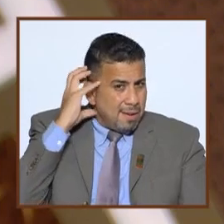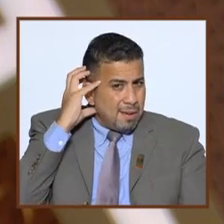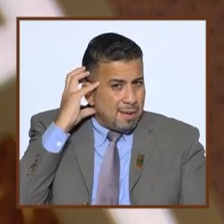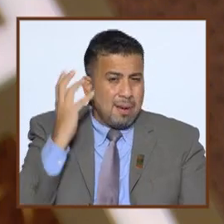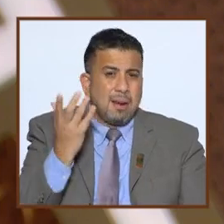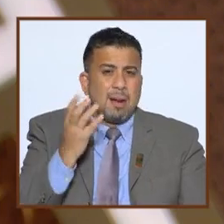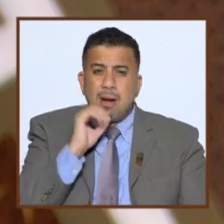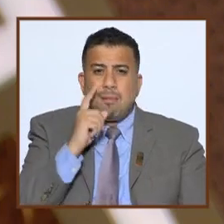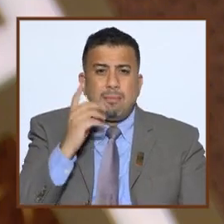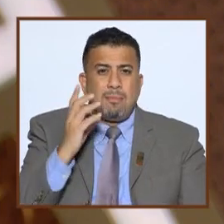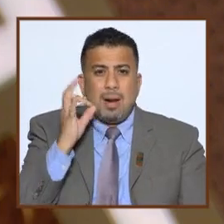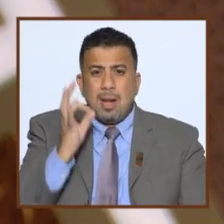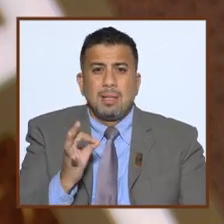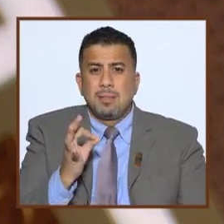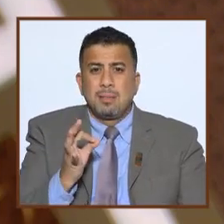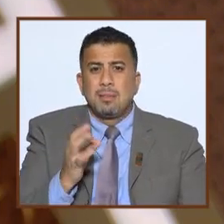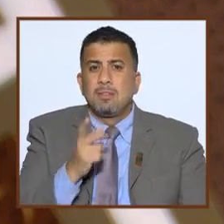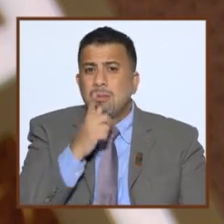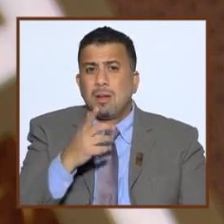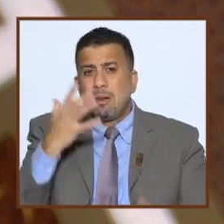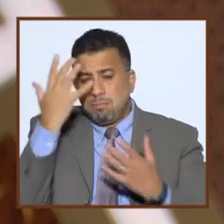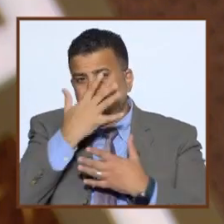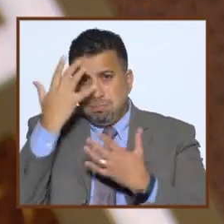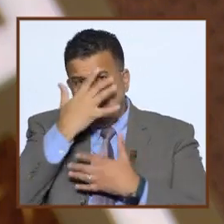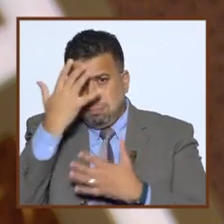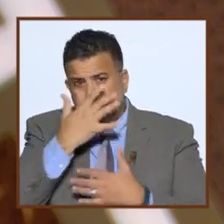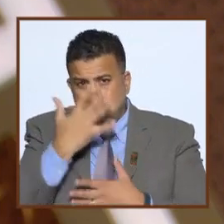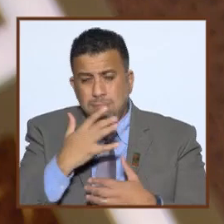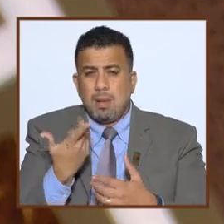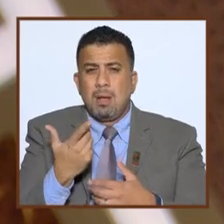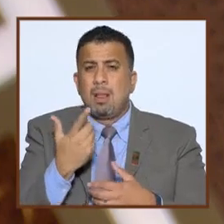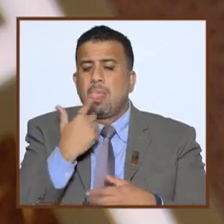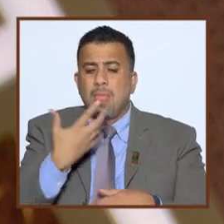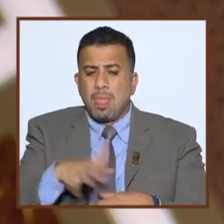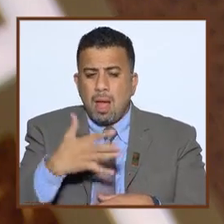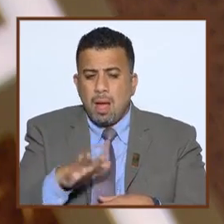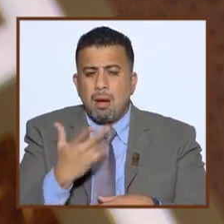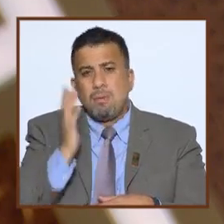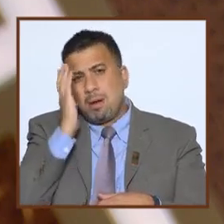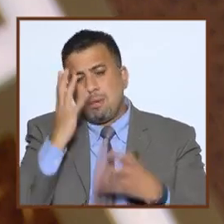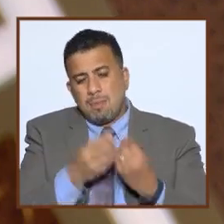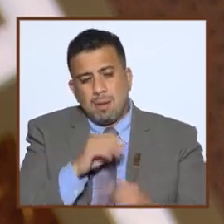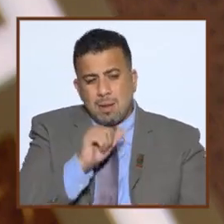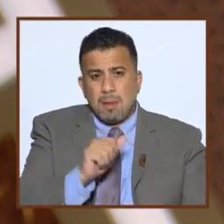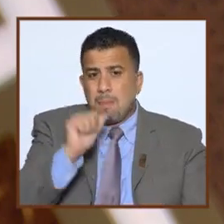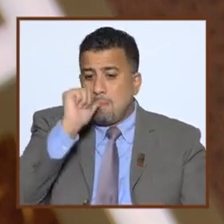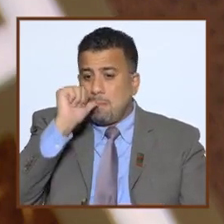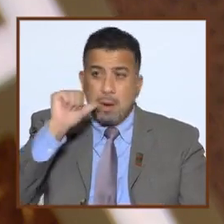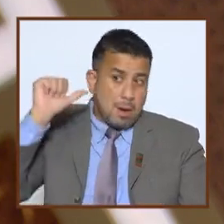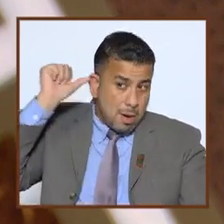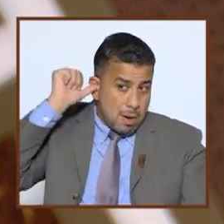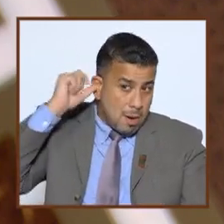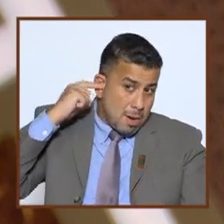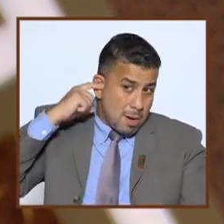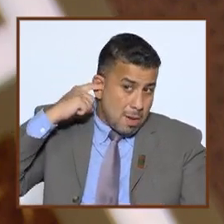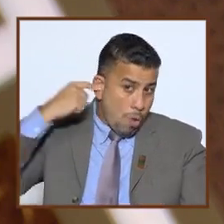لا يلزم لا يلزم من اراد الاغتسال سواء من جنابه او من حيض او من النفاس انه يدخل الماء داخل الاذن